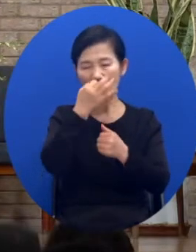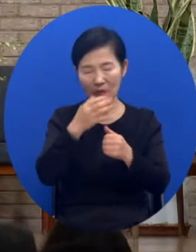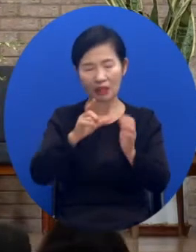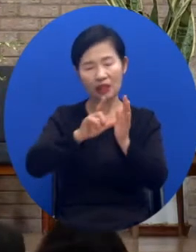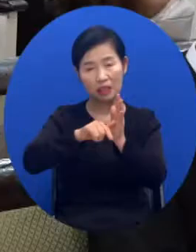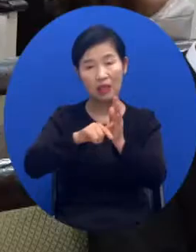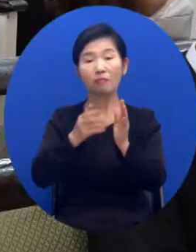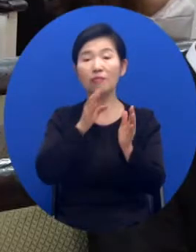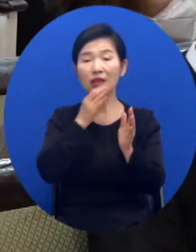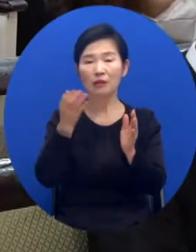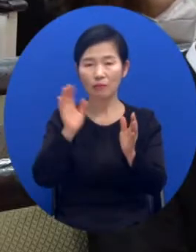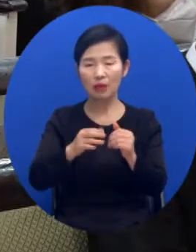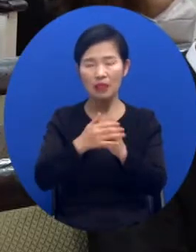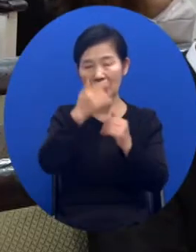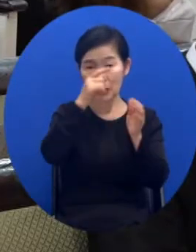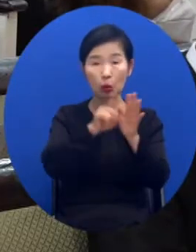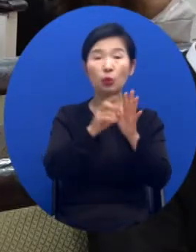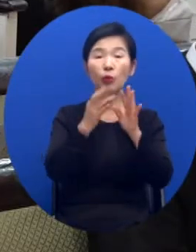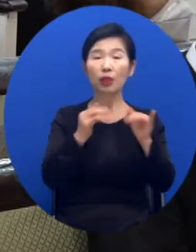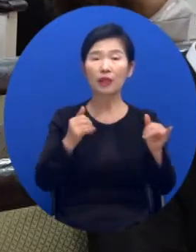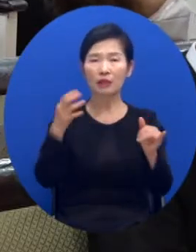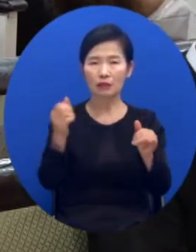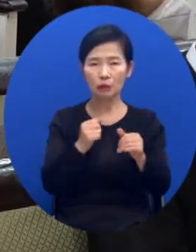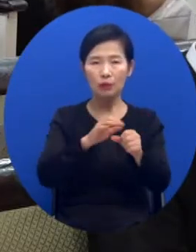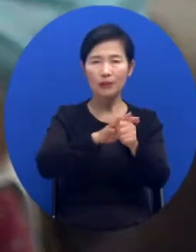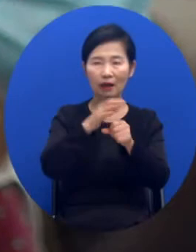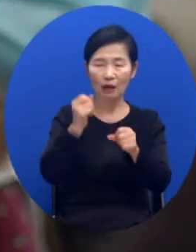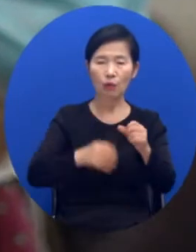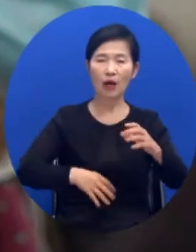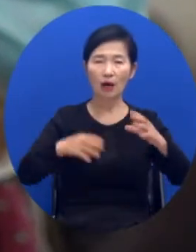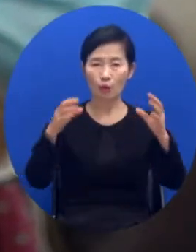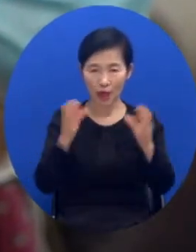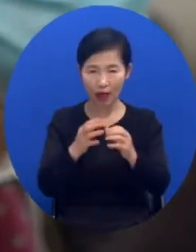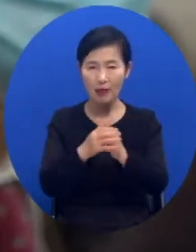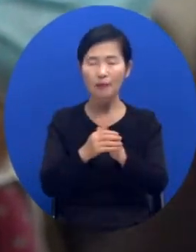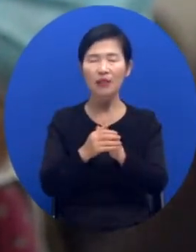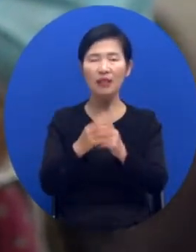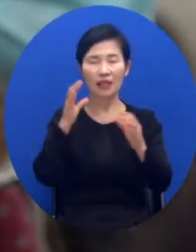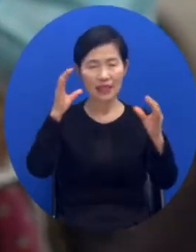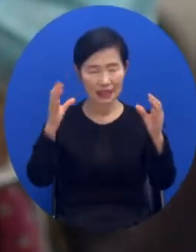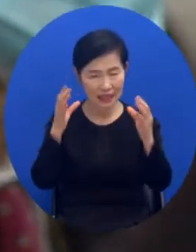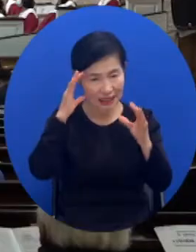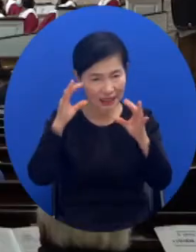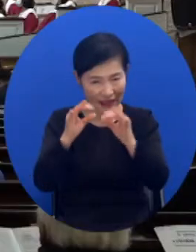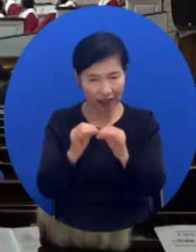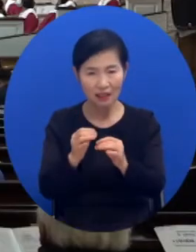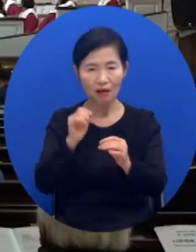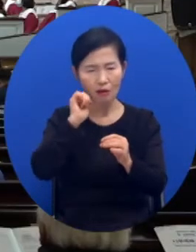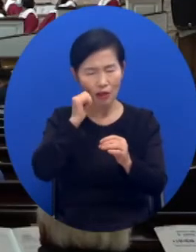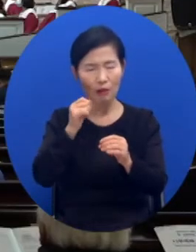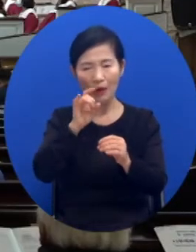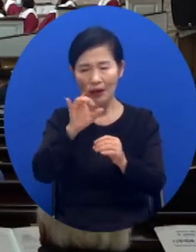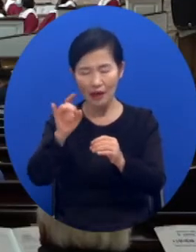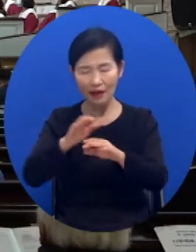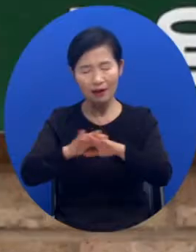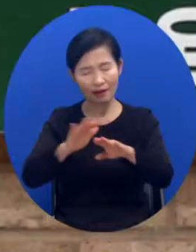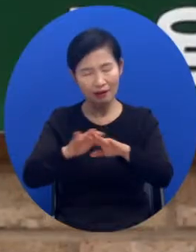살아가고 있지만 그리스도인으로서 사랑과 화합과 일치로 어려움을 하나씩 해결해 나가자고